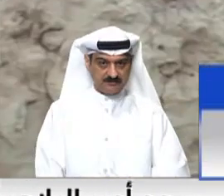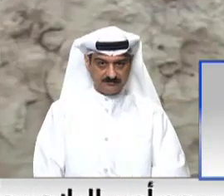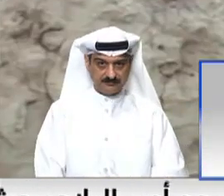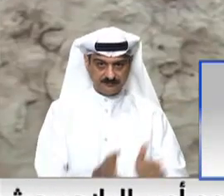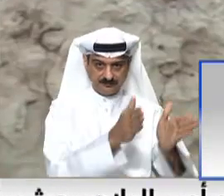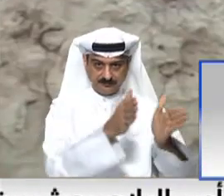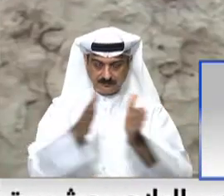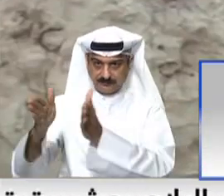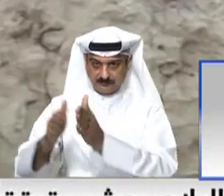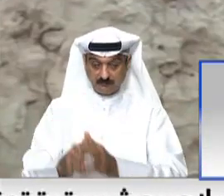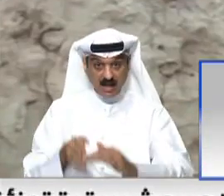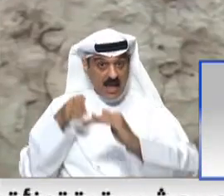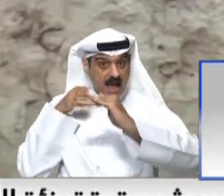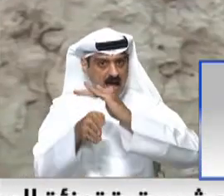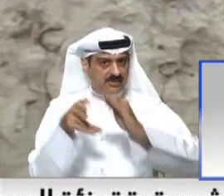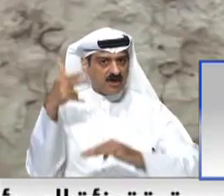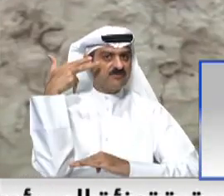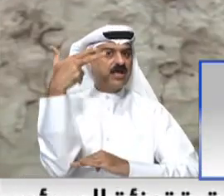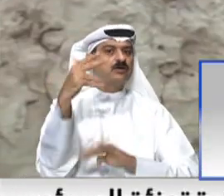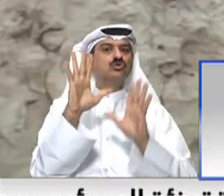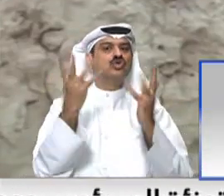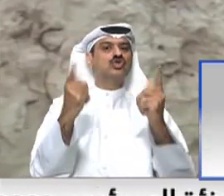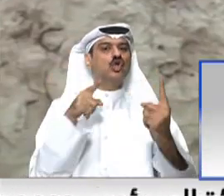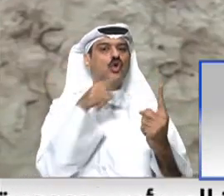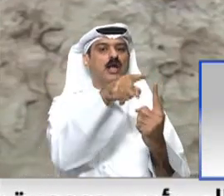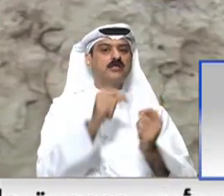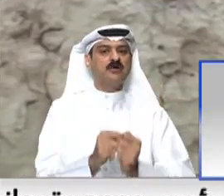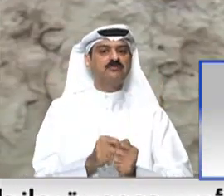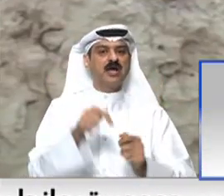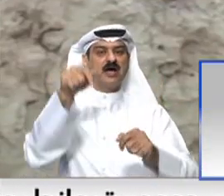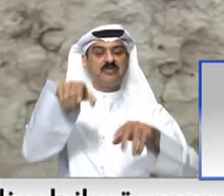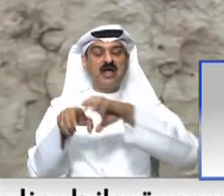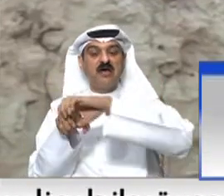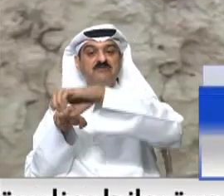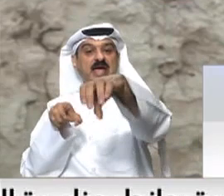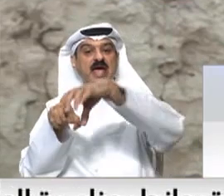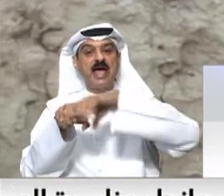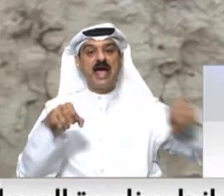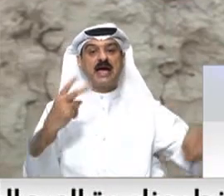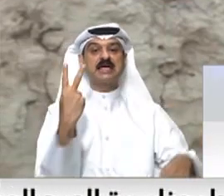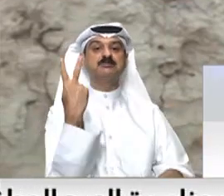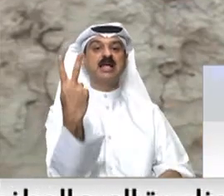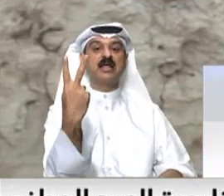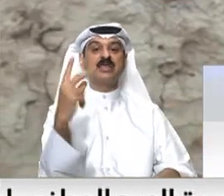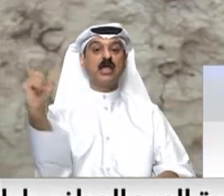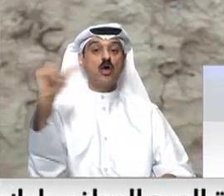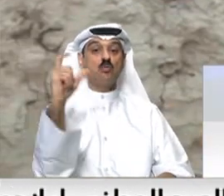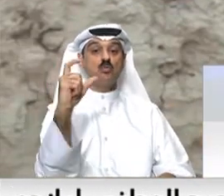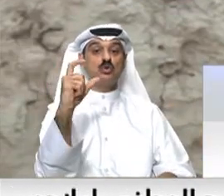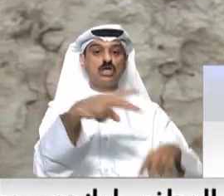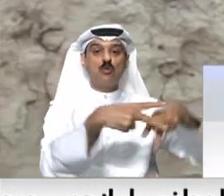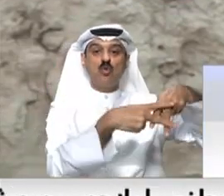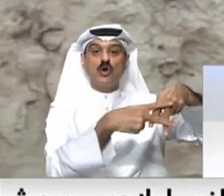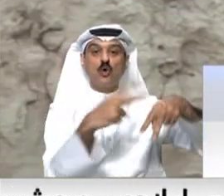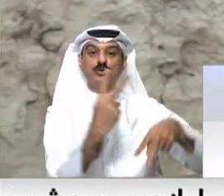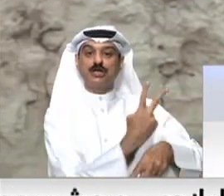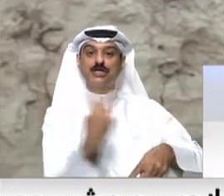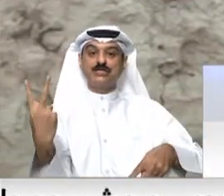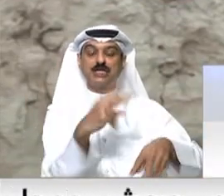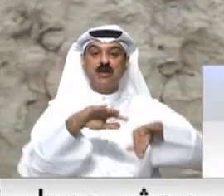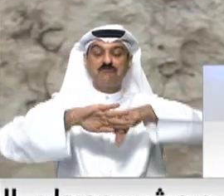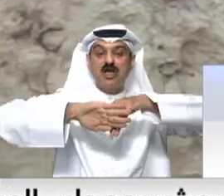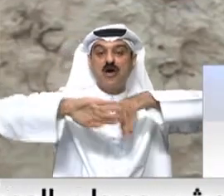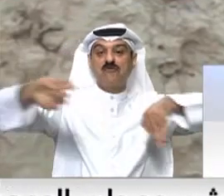تاتي بحق المسجد الاقصى الهدف منها تكريس التقسيمين الزماني والمكاني بالاضافه الى العمل على ايجاد حياه